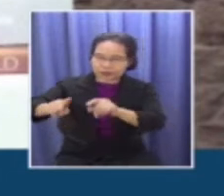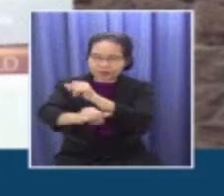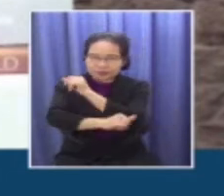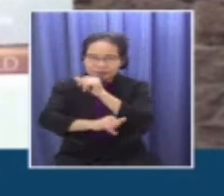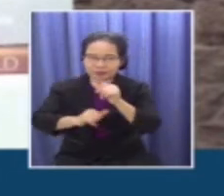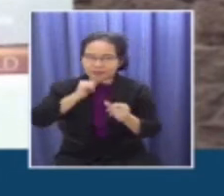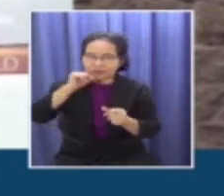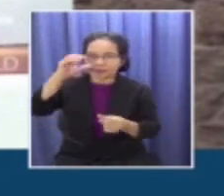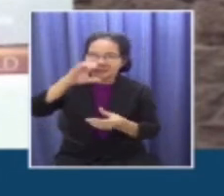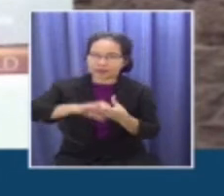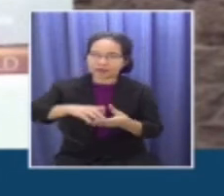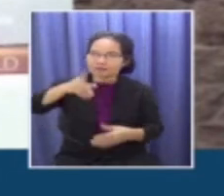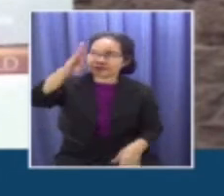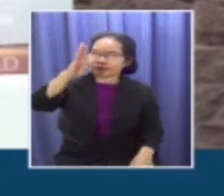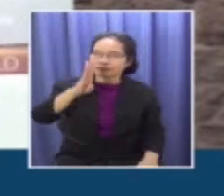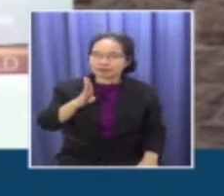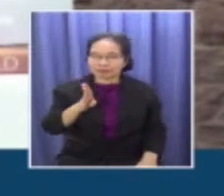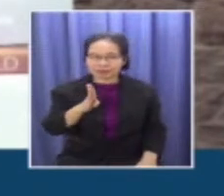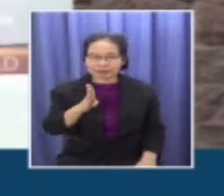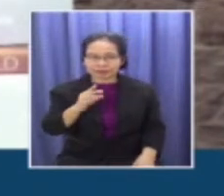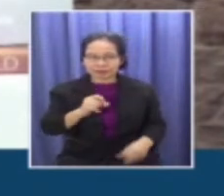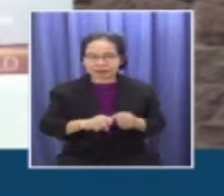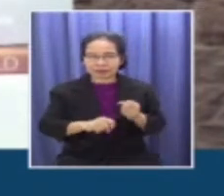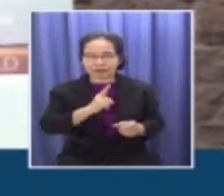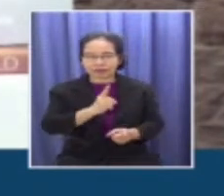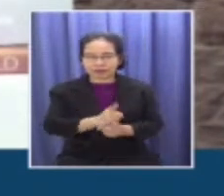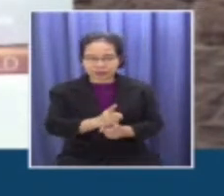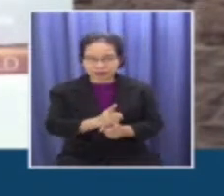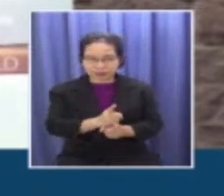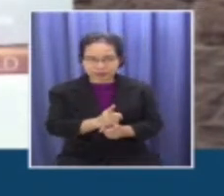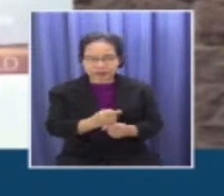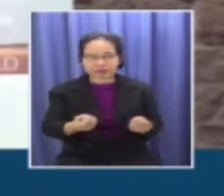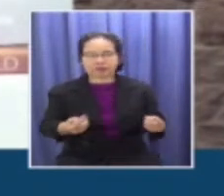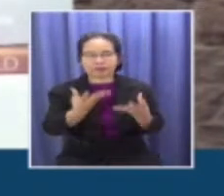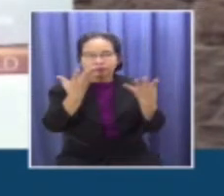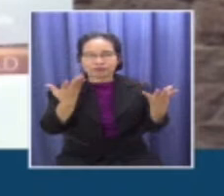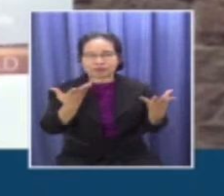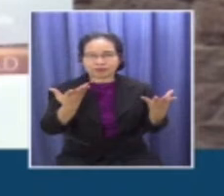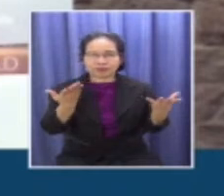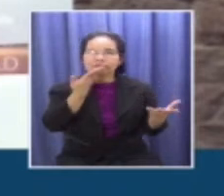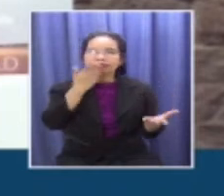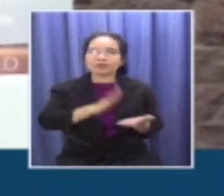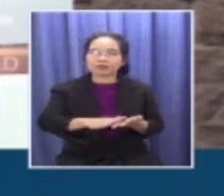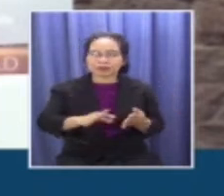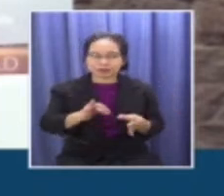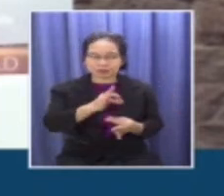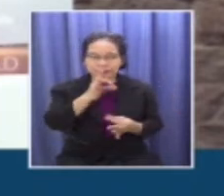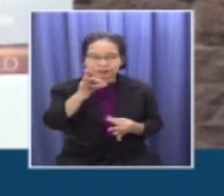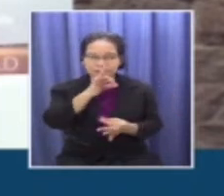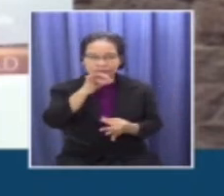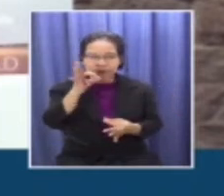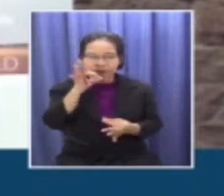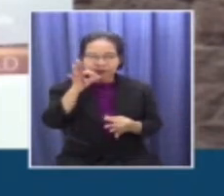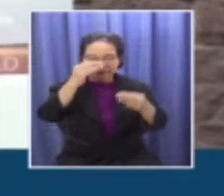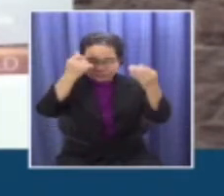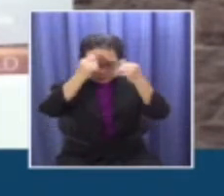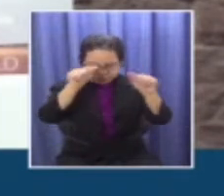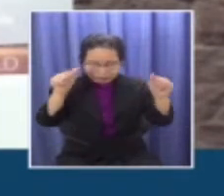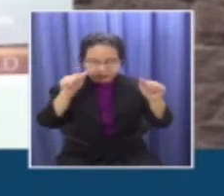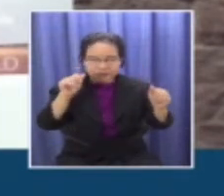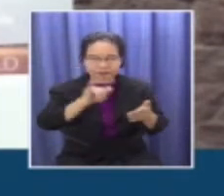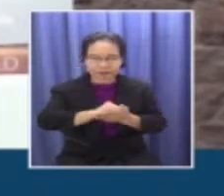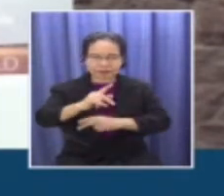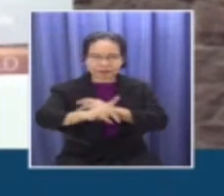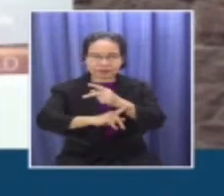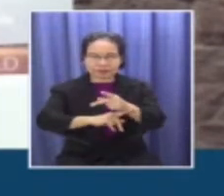no ahɔnom na ahomane ɛte nti anuanom sɛ mokɔ nkuro a wɔn nyi wɔ Onyankopɔn nie